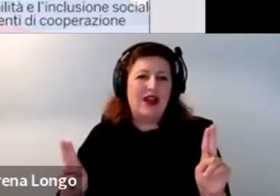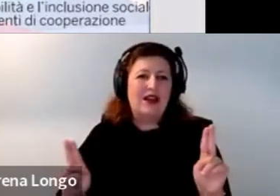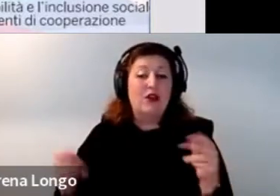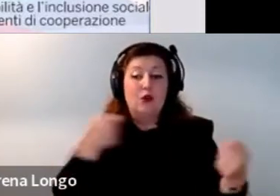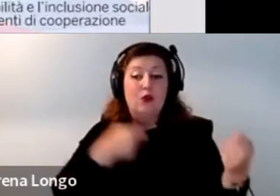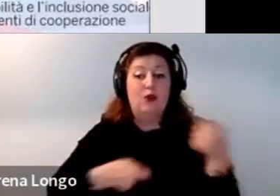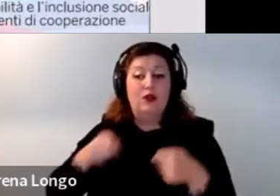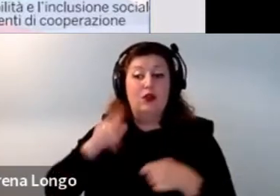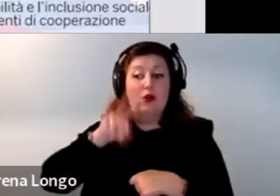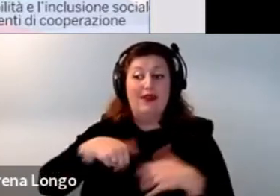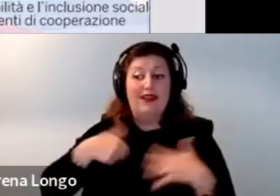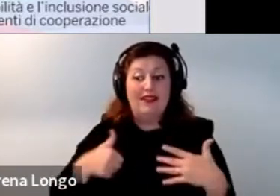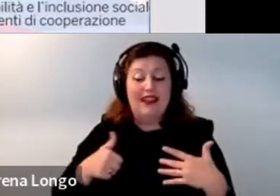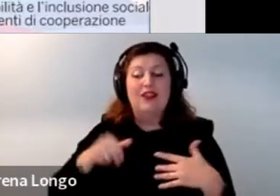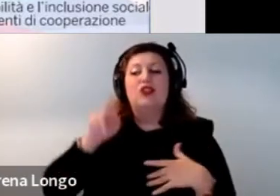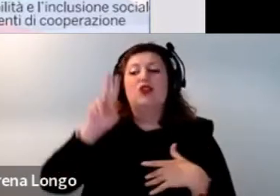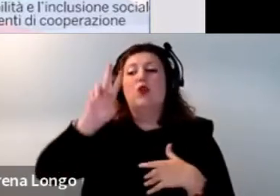italiana